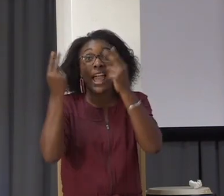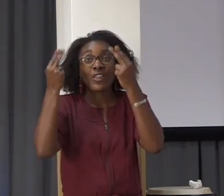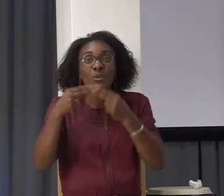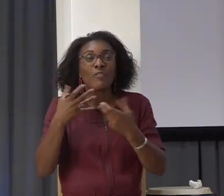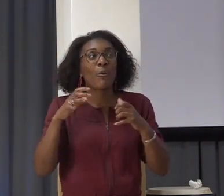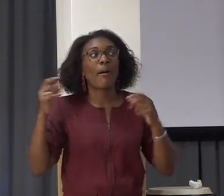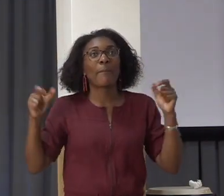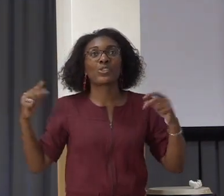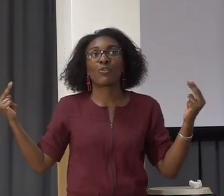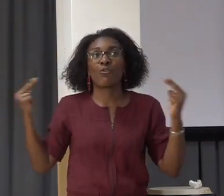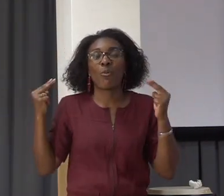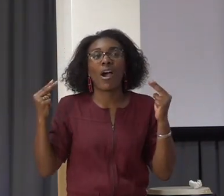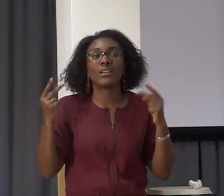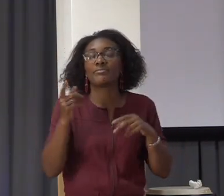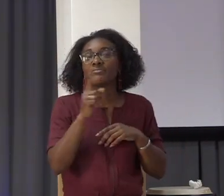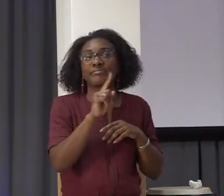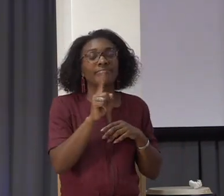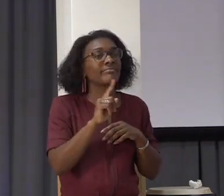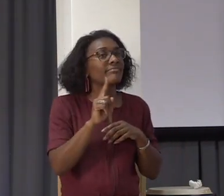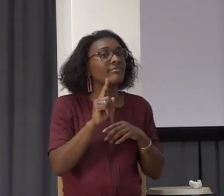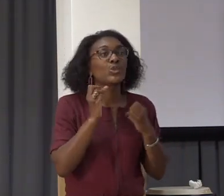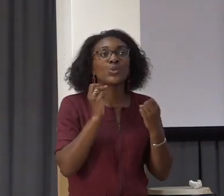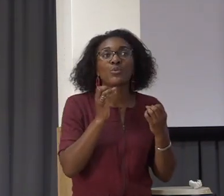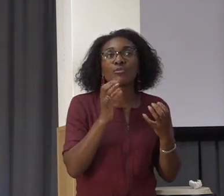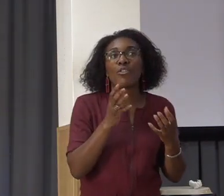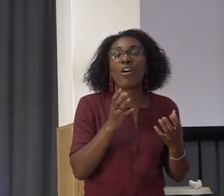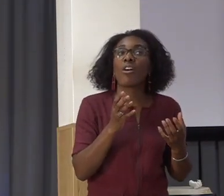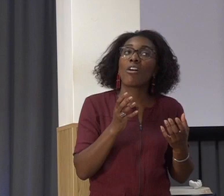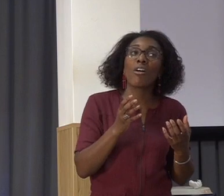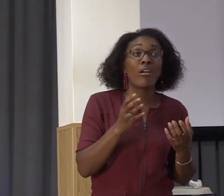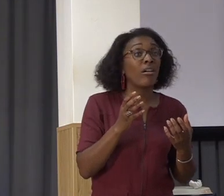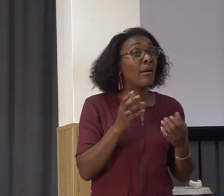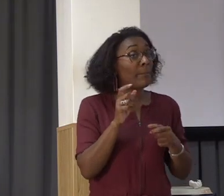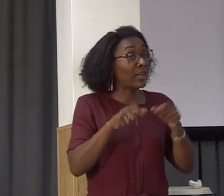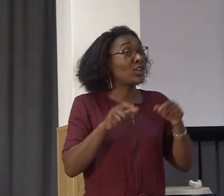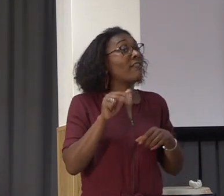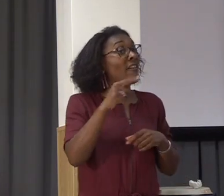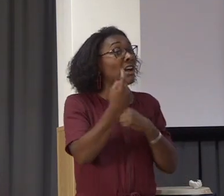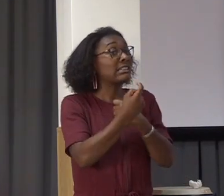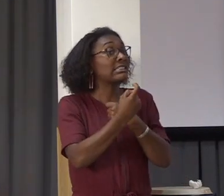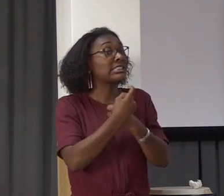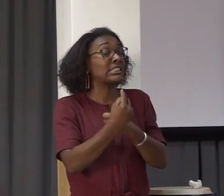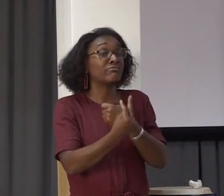Dieu ou ce que nous pensons, quelquefois les gens vont justement nous